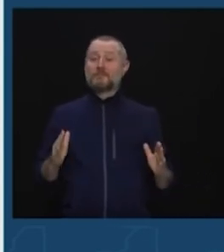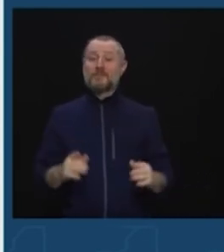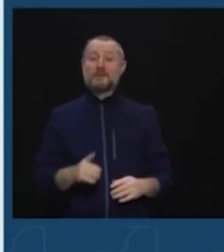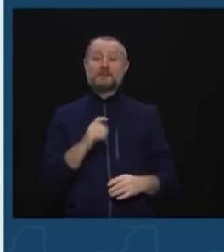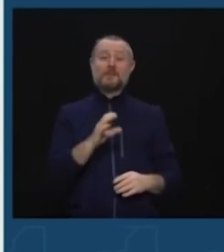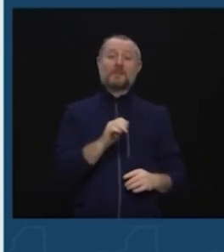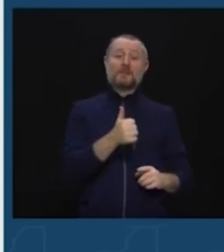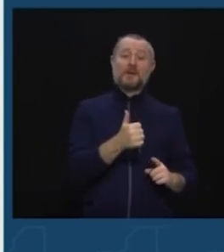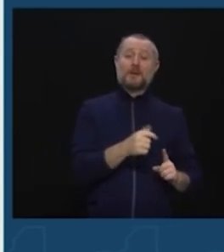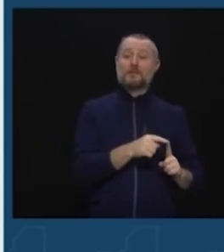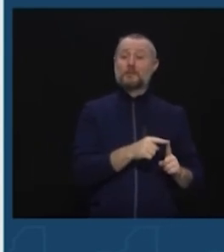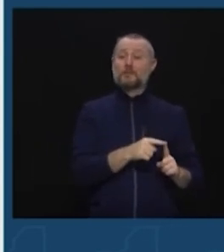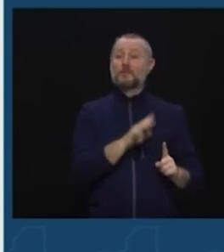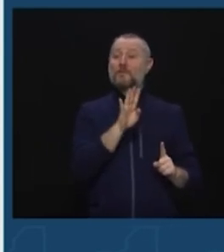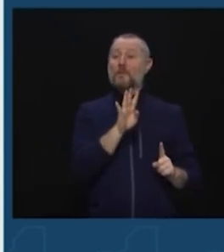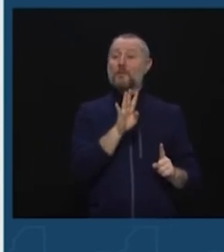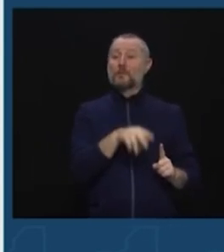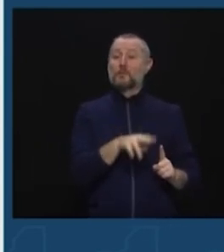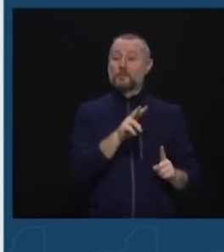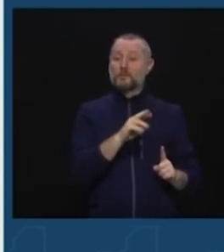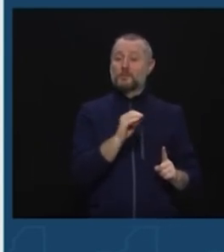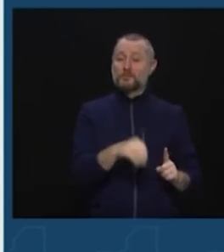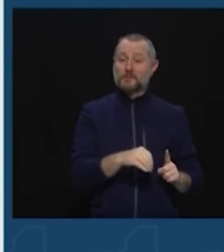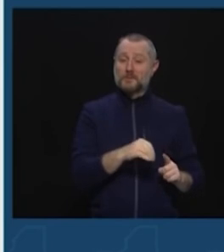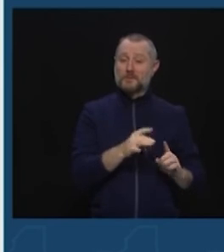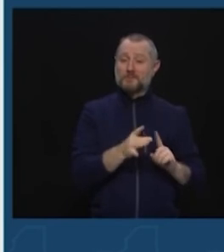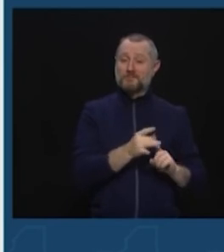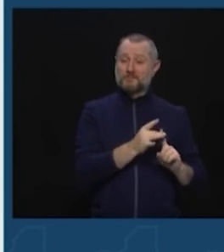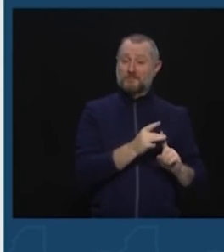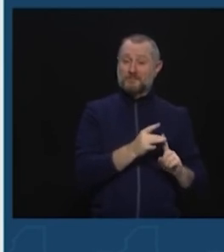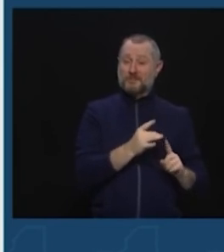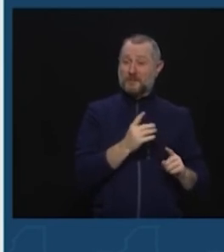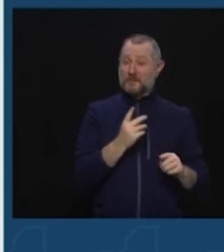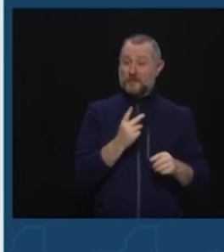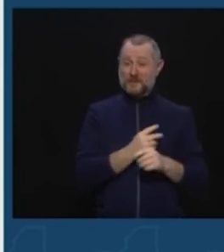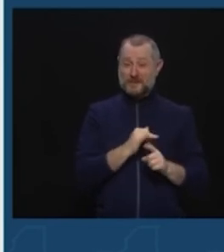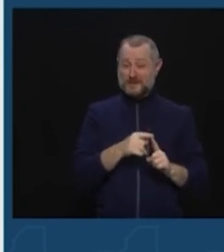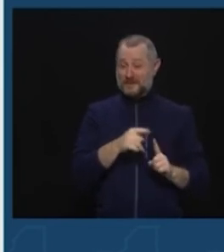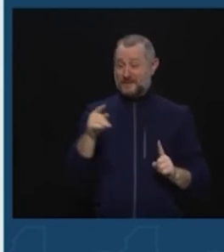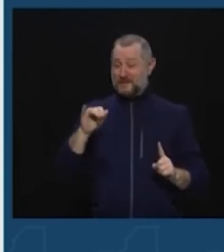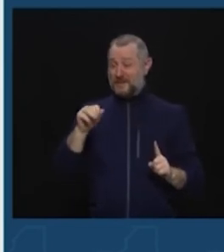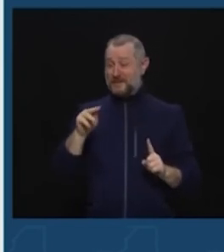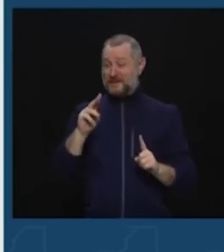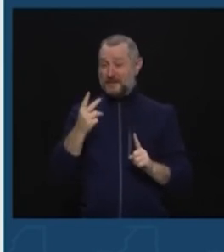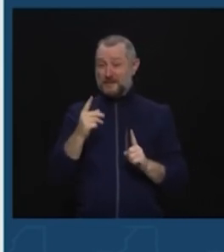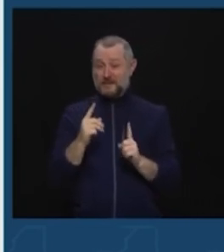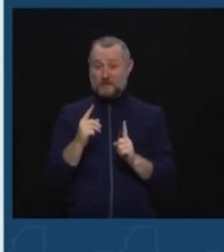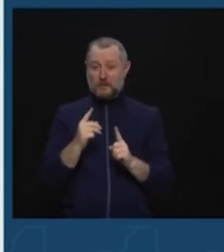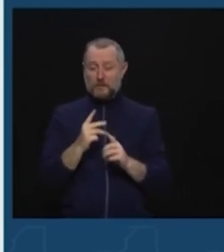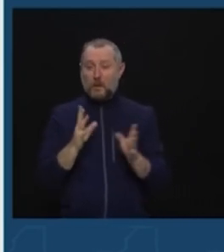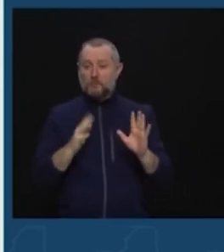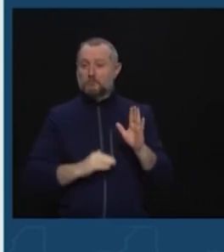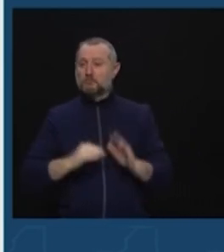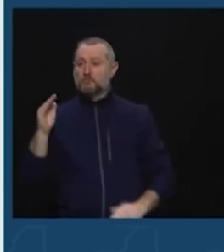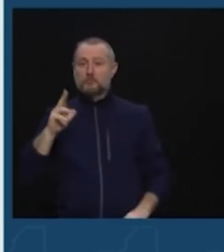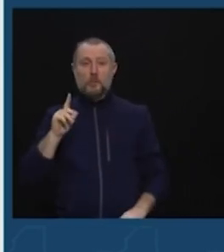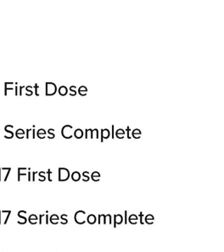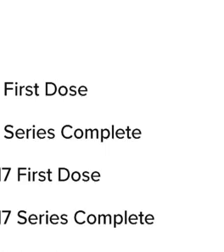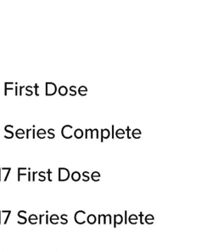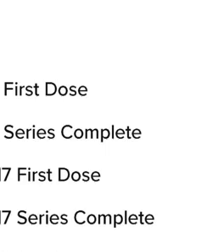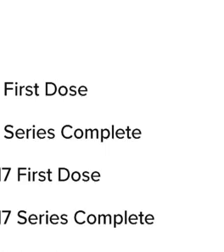6041 명으로 정점에 달했던 지난 달 7일 9만 132명 보다 93% 급감